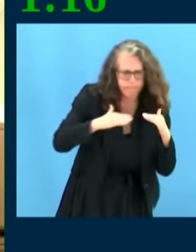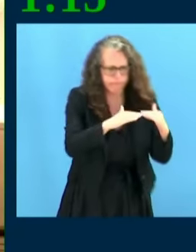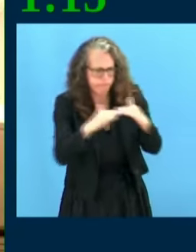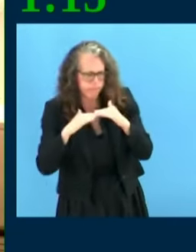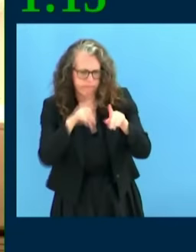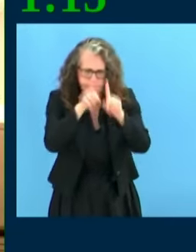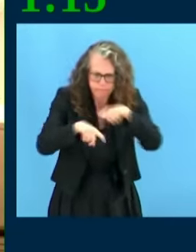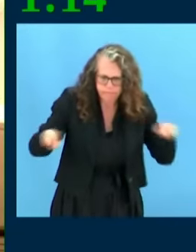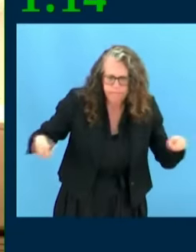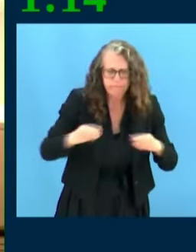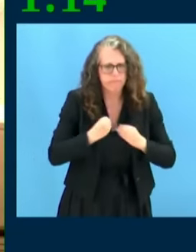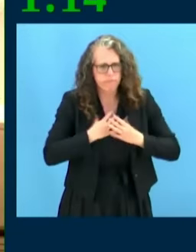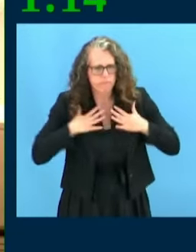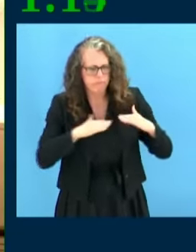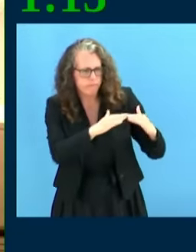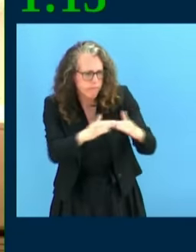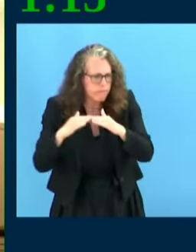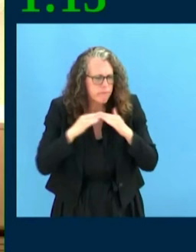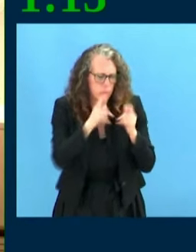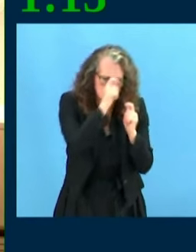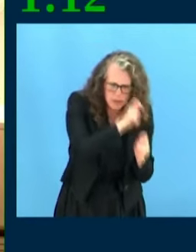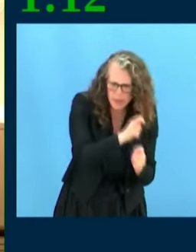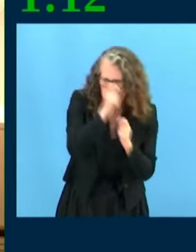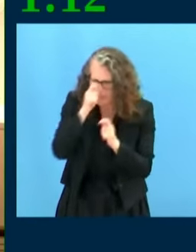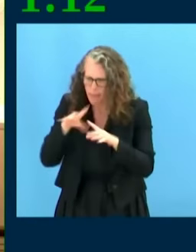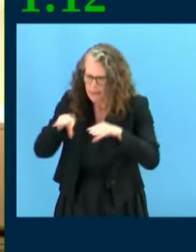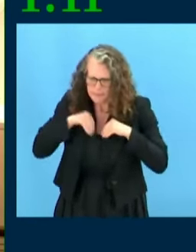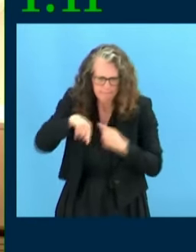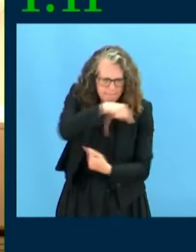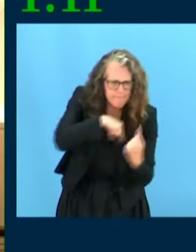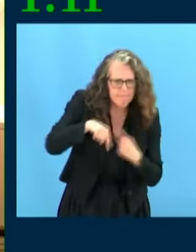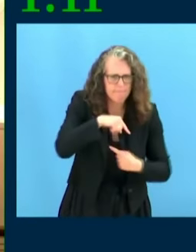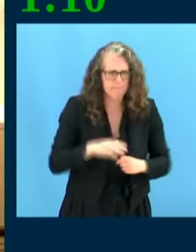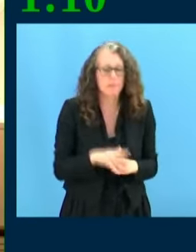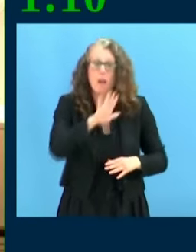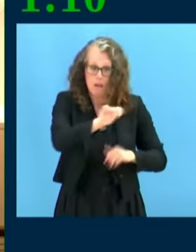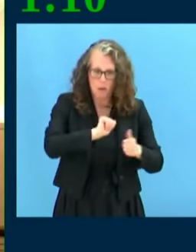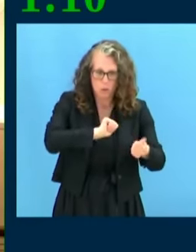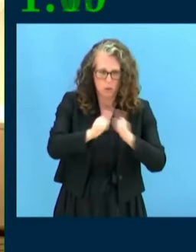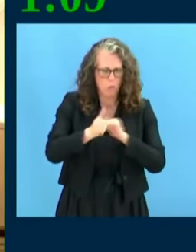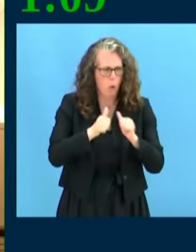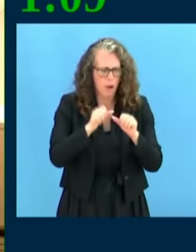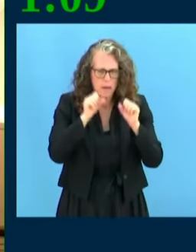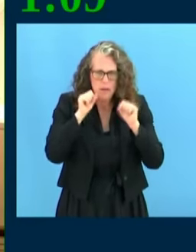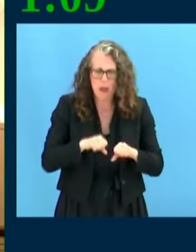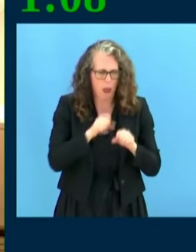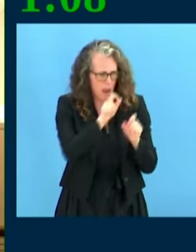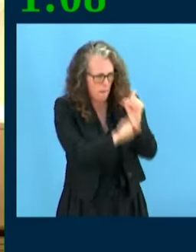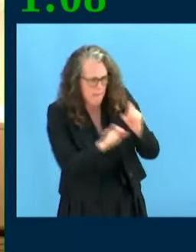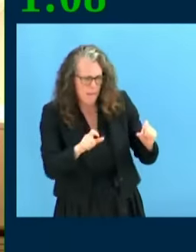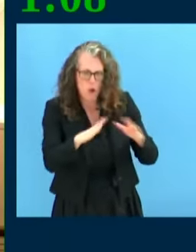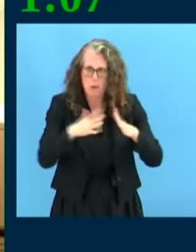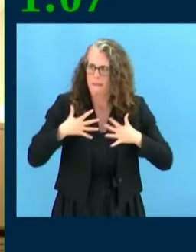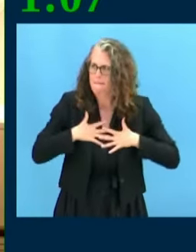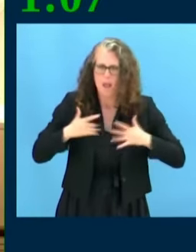затронуты вопросы блокирования Лачинского коридора и этнической чистки в Арцахе. Внимание стран-членов и структур ООН было обращено